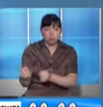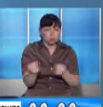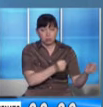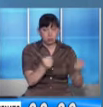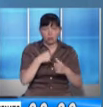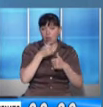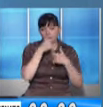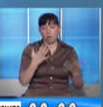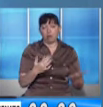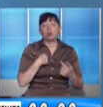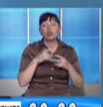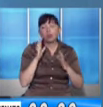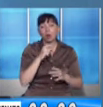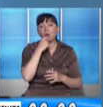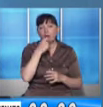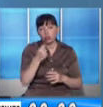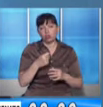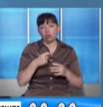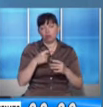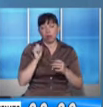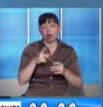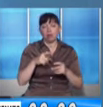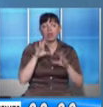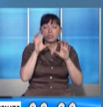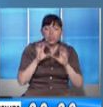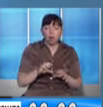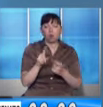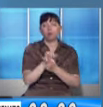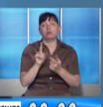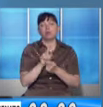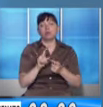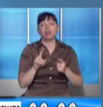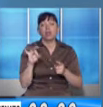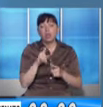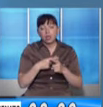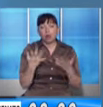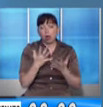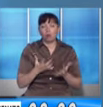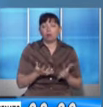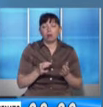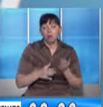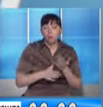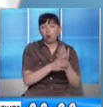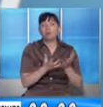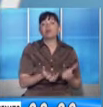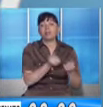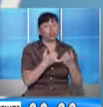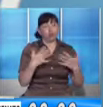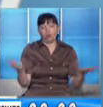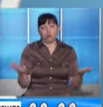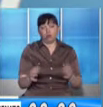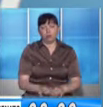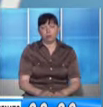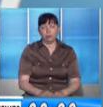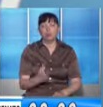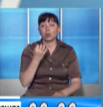să facem este, din punct de vedere politic, să oferim un anumit sprijin. Și atât. Da. Și în 40 de